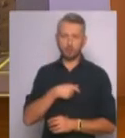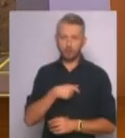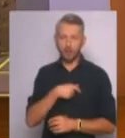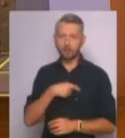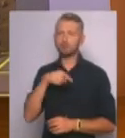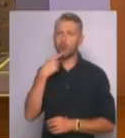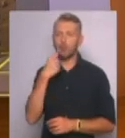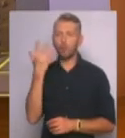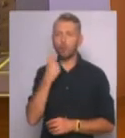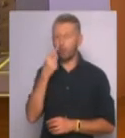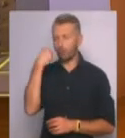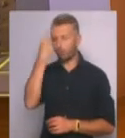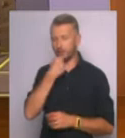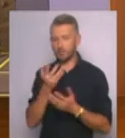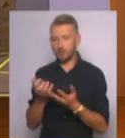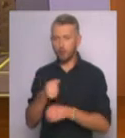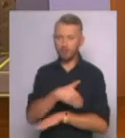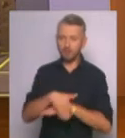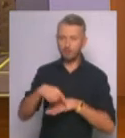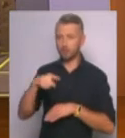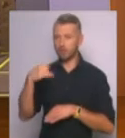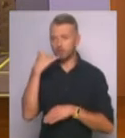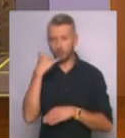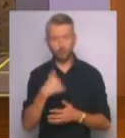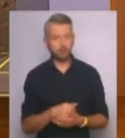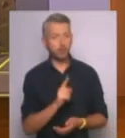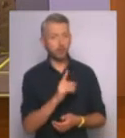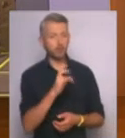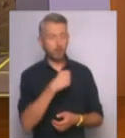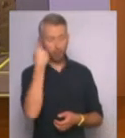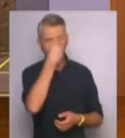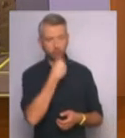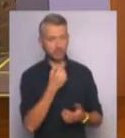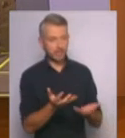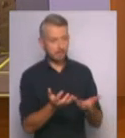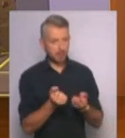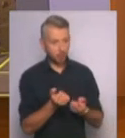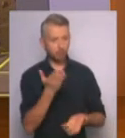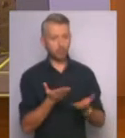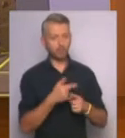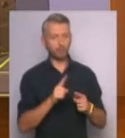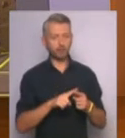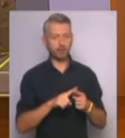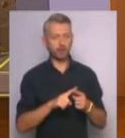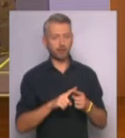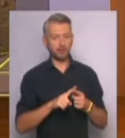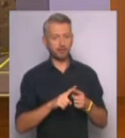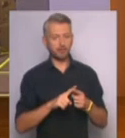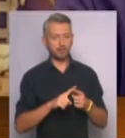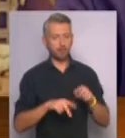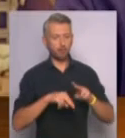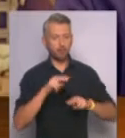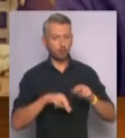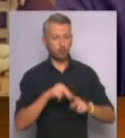коли особистий прийом, адреса, номер телефону. Прошу. До речі, на особистий прийом, ну, можливо, це, знаєте, побудова роботи